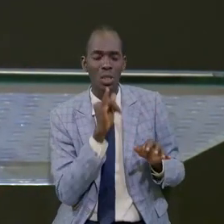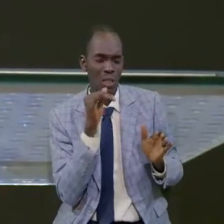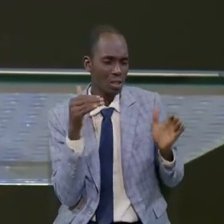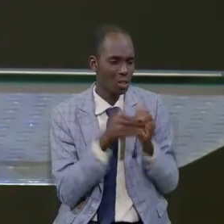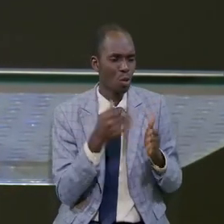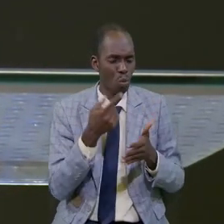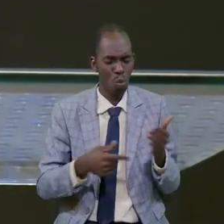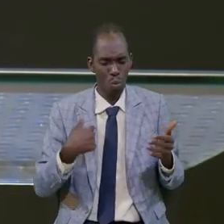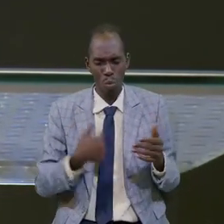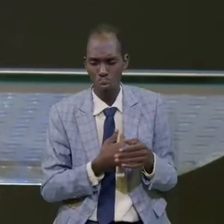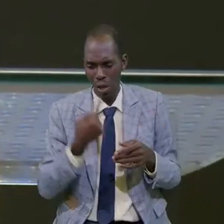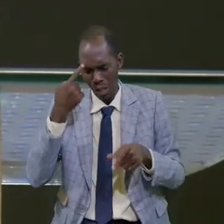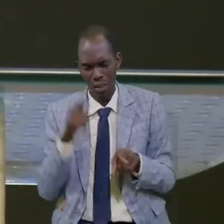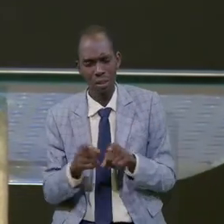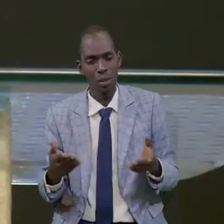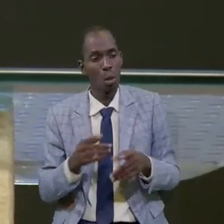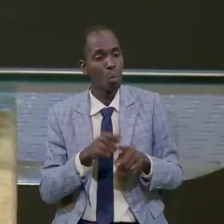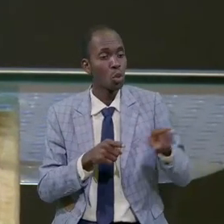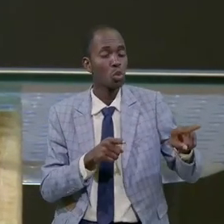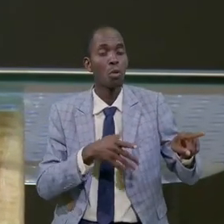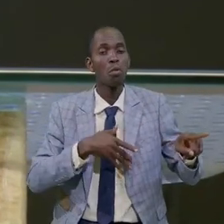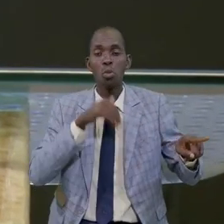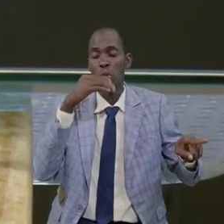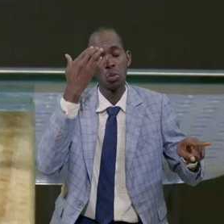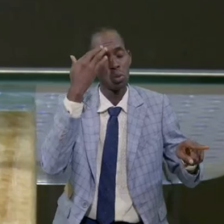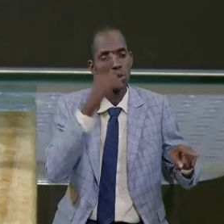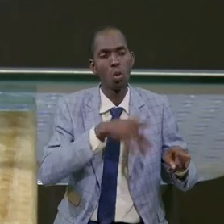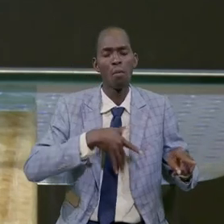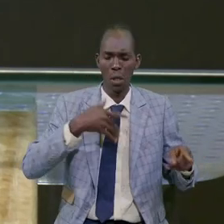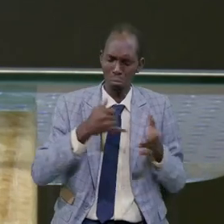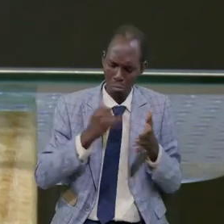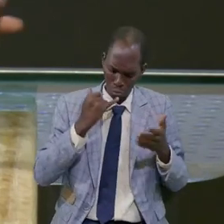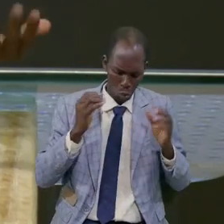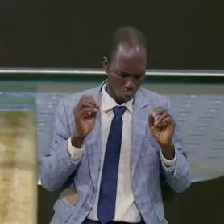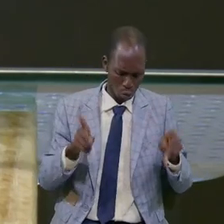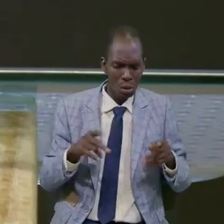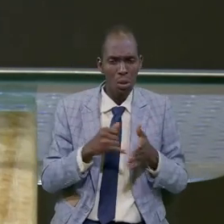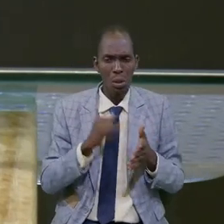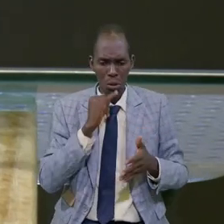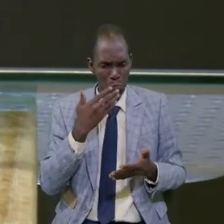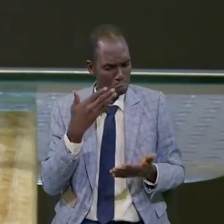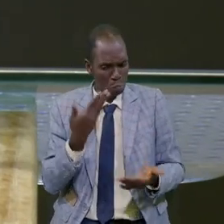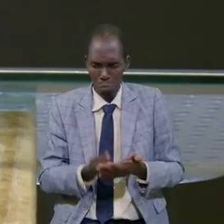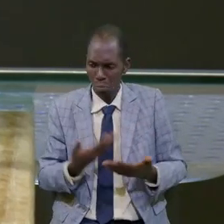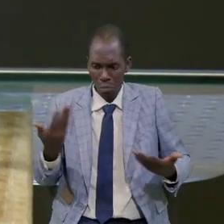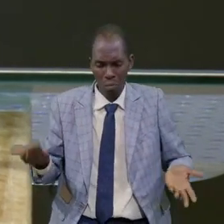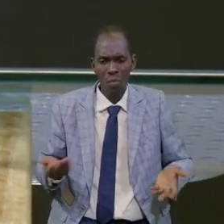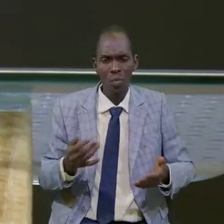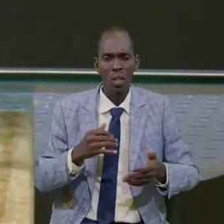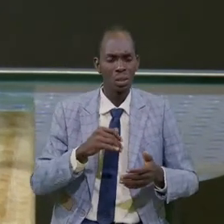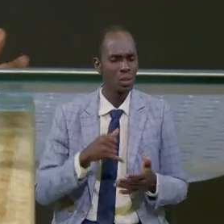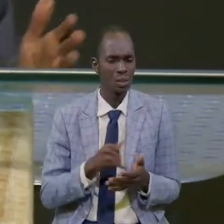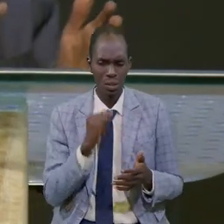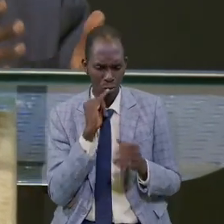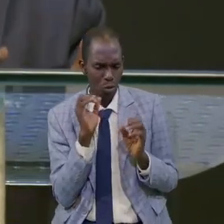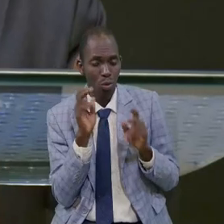ici. Et vous dites que mais c'est bon, non? Mais ils ne comprennent pas, mais c'est bon, non? Ils ne peuvent pas le voir, mais c'est bon, non? Il